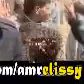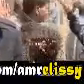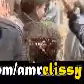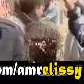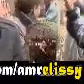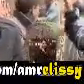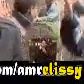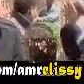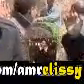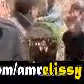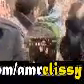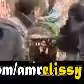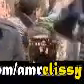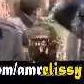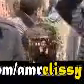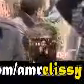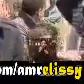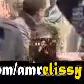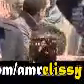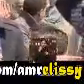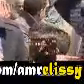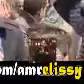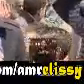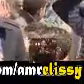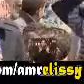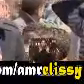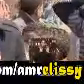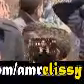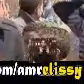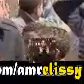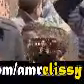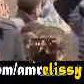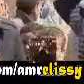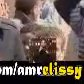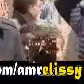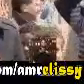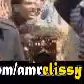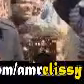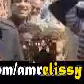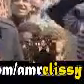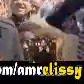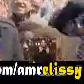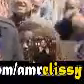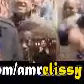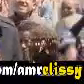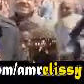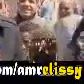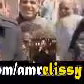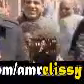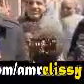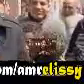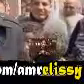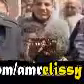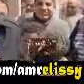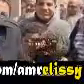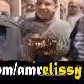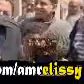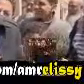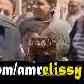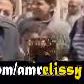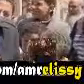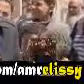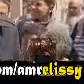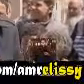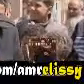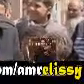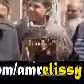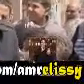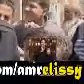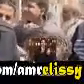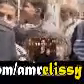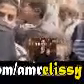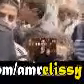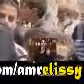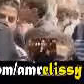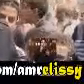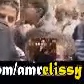يعني في ناس كتير هنا في منطقة زاوية غزال، منطقة يعني قرية أم، لما يجي 20,000 قرية حواليه